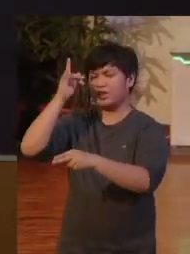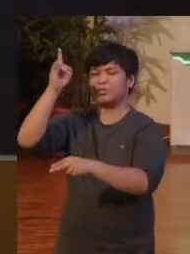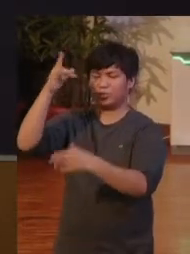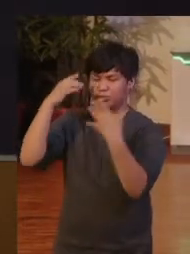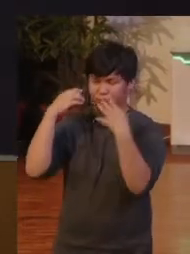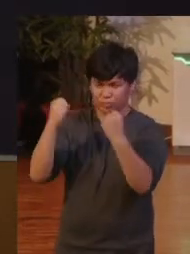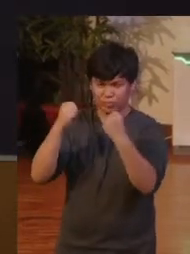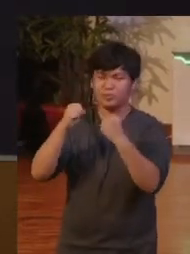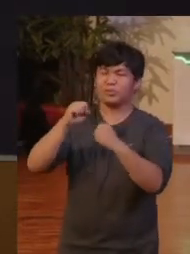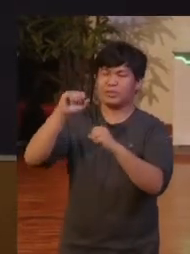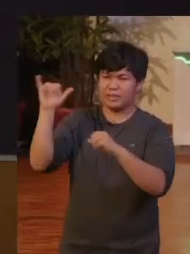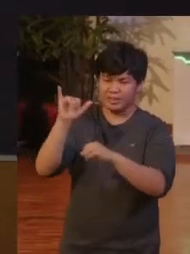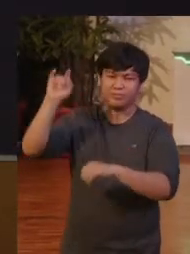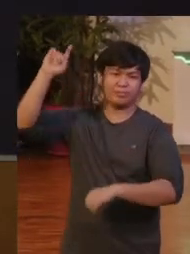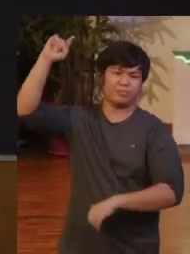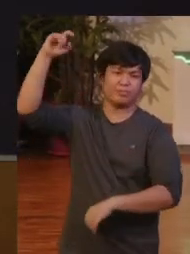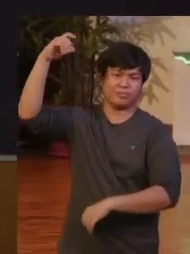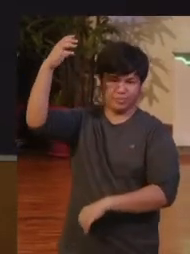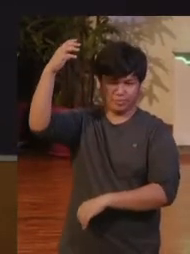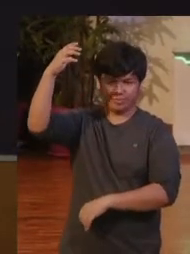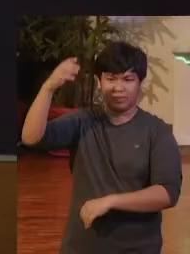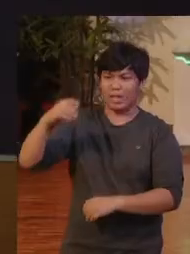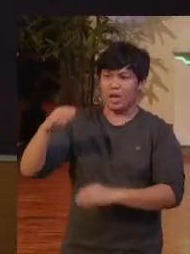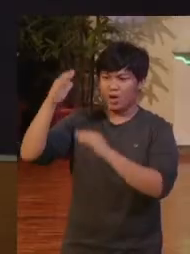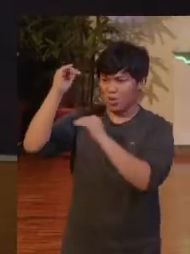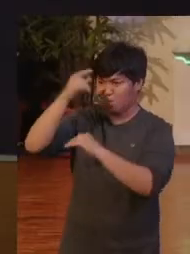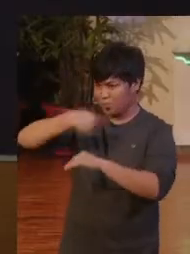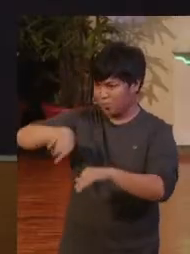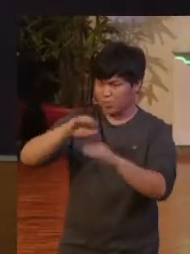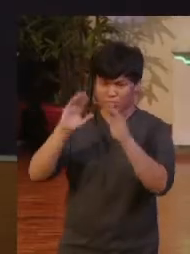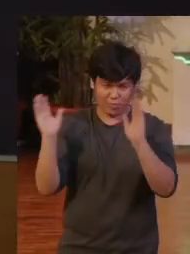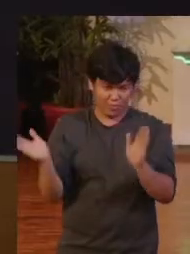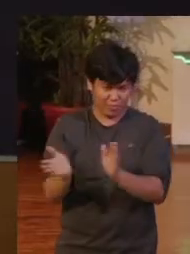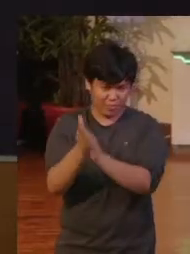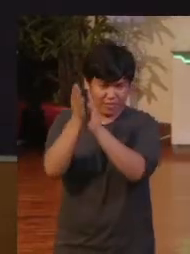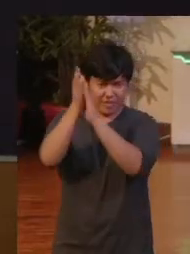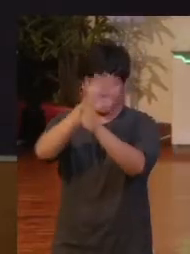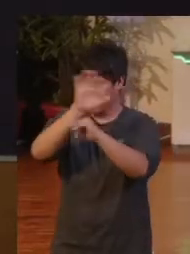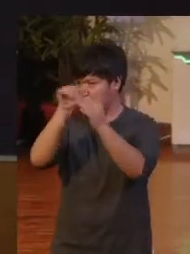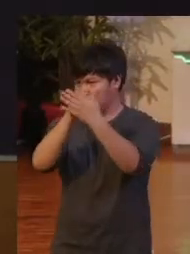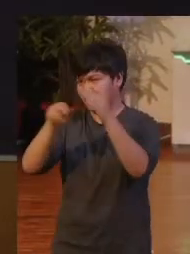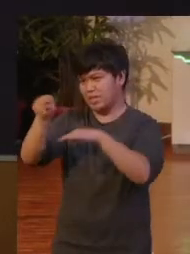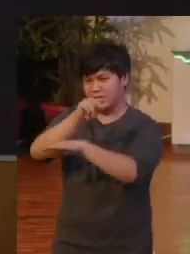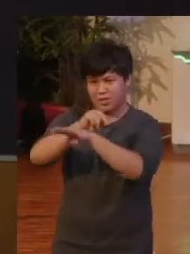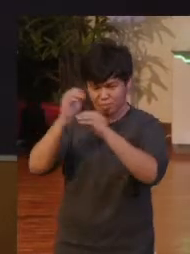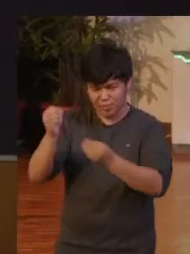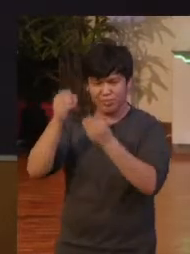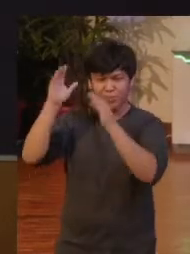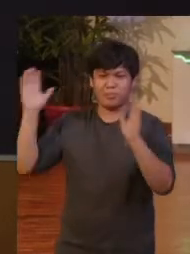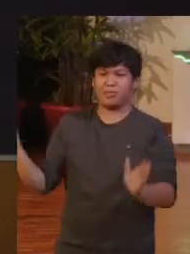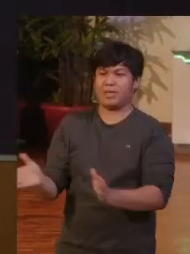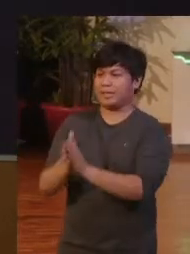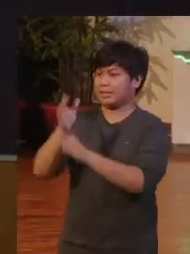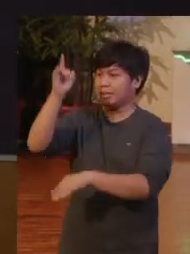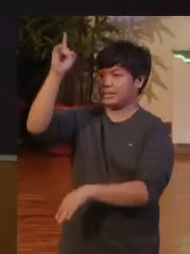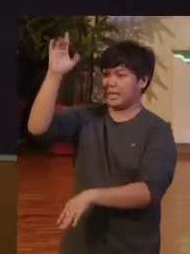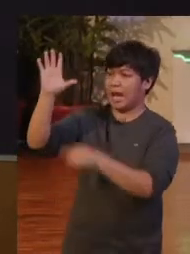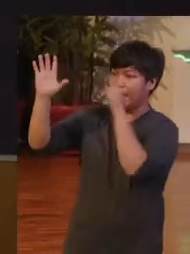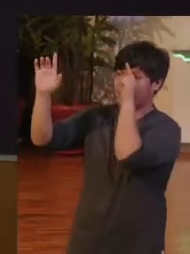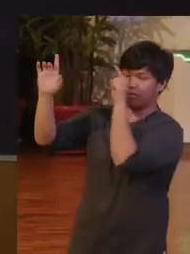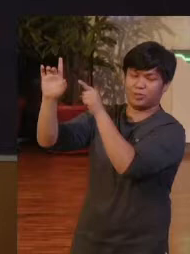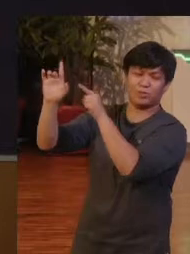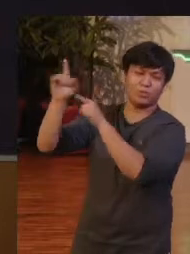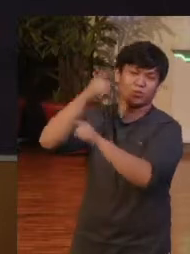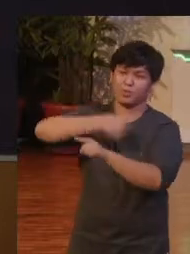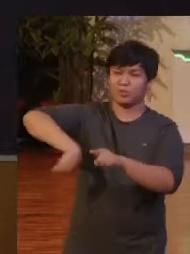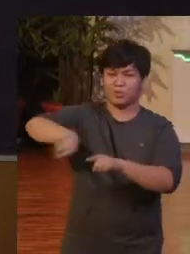itong araw. Nawa siya ay purihin ang lahat ng mga bansa at sa Diyos silang lahat